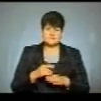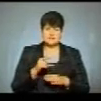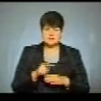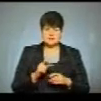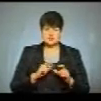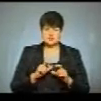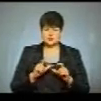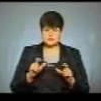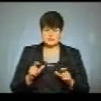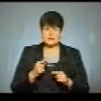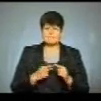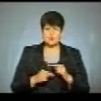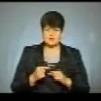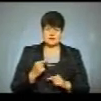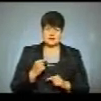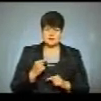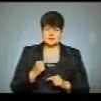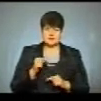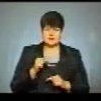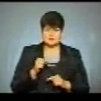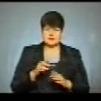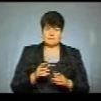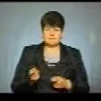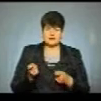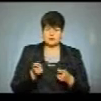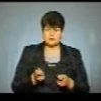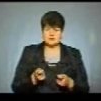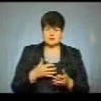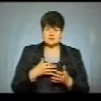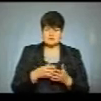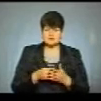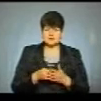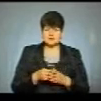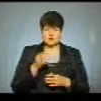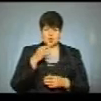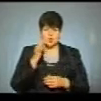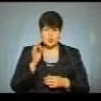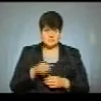студентів повертаються і вони приносять свій західний досвід,